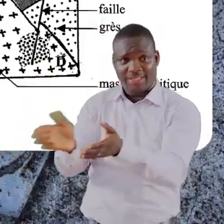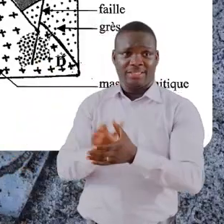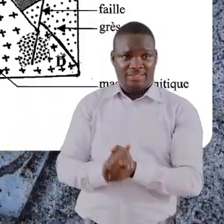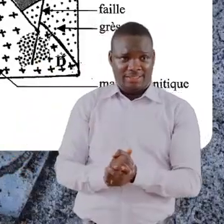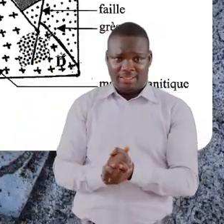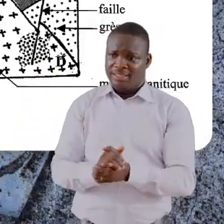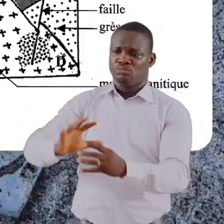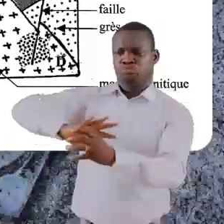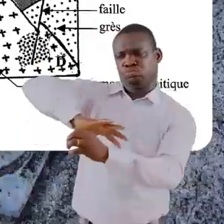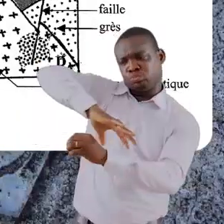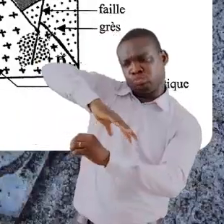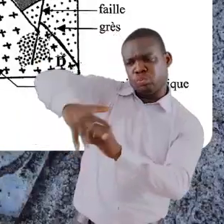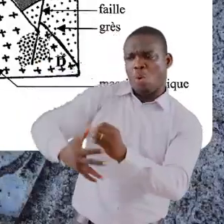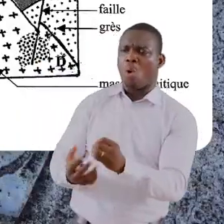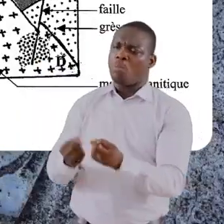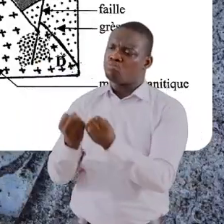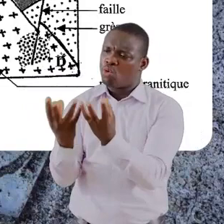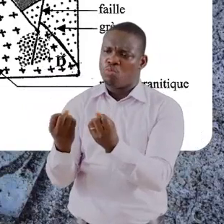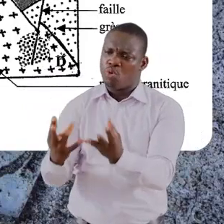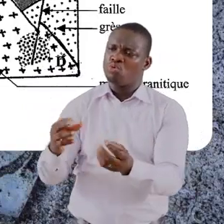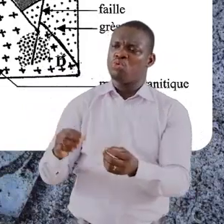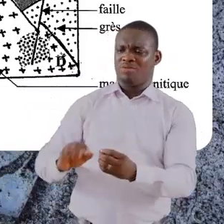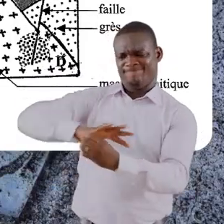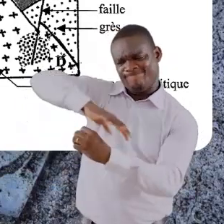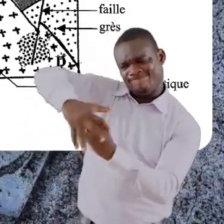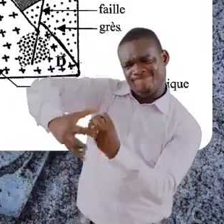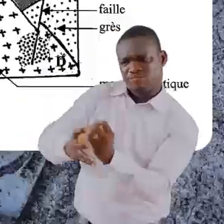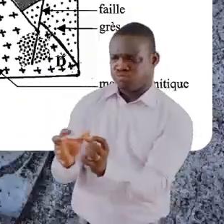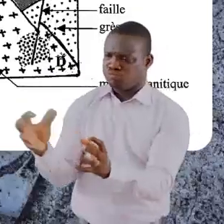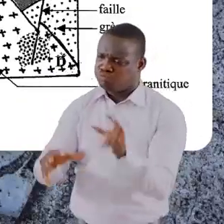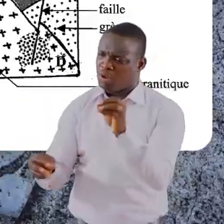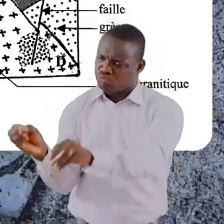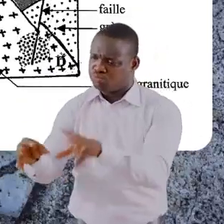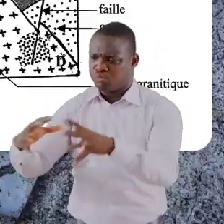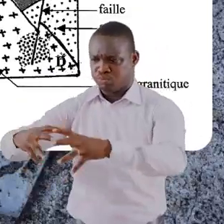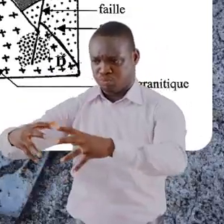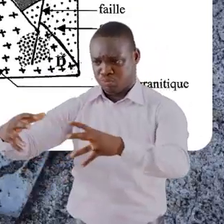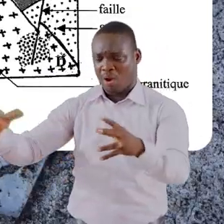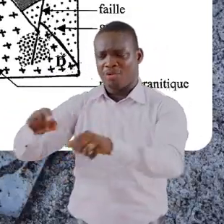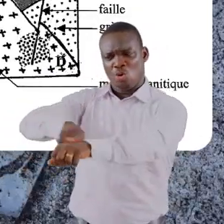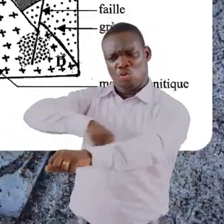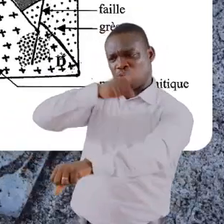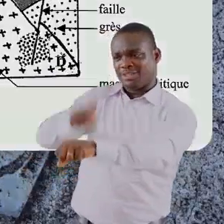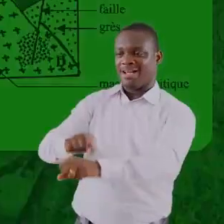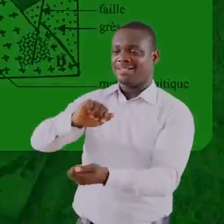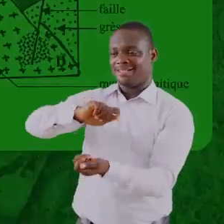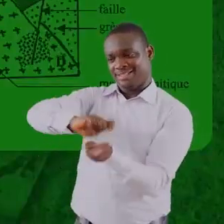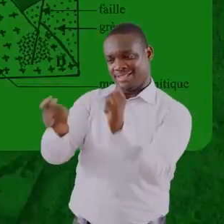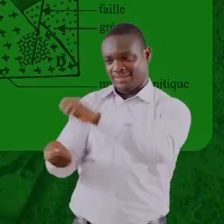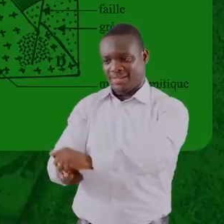se recouvre de plusieurs couches sédimentaires avec le temps, on obtient alors